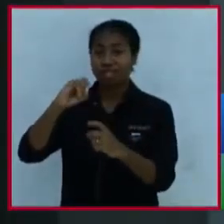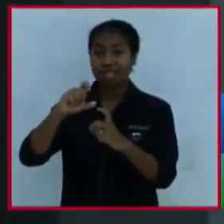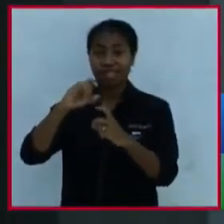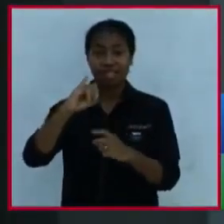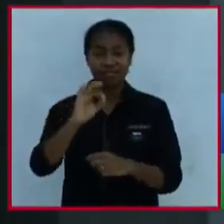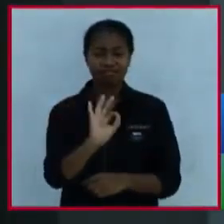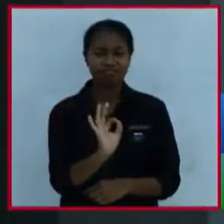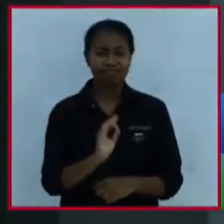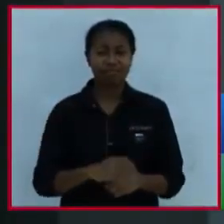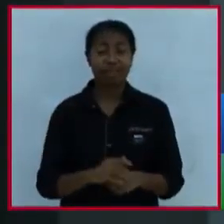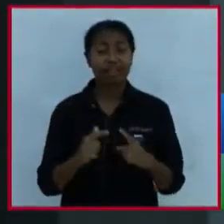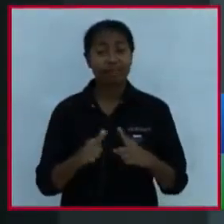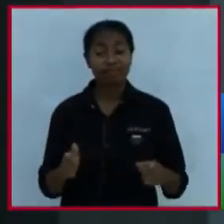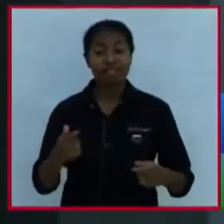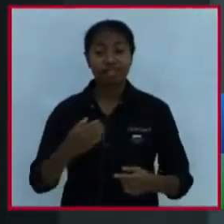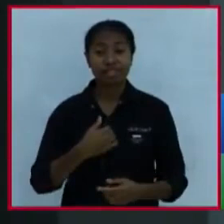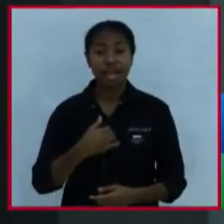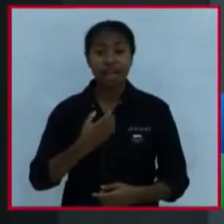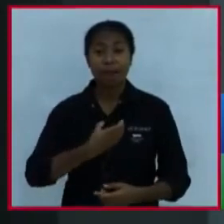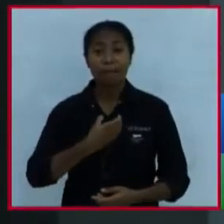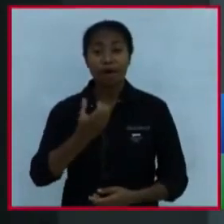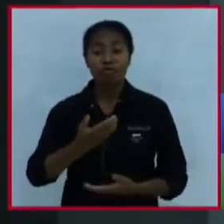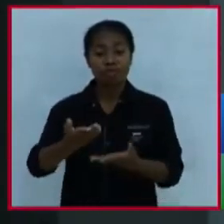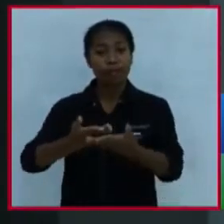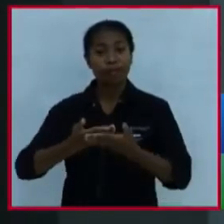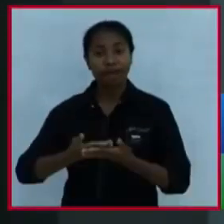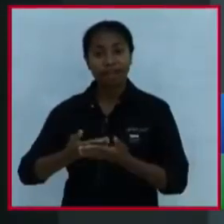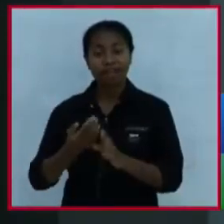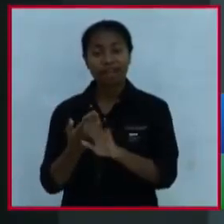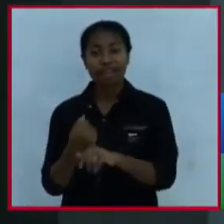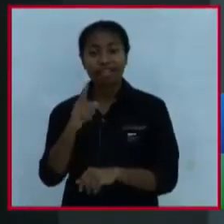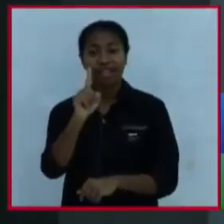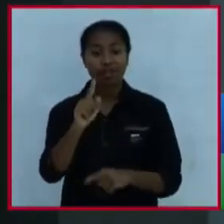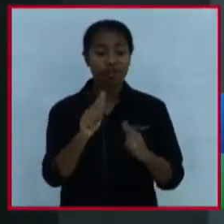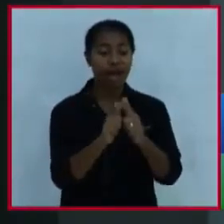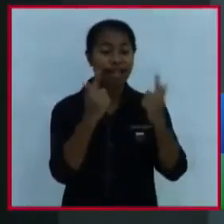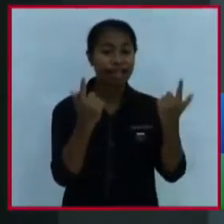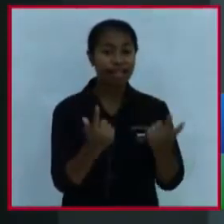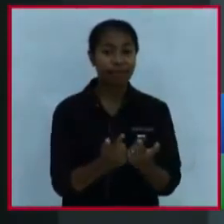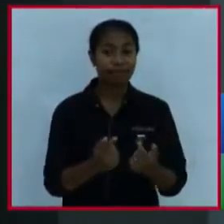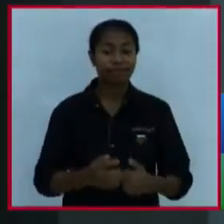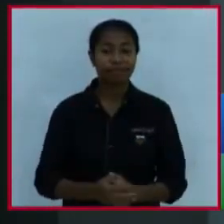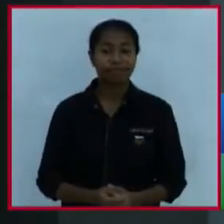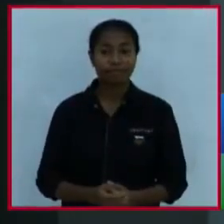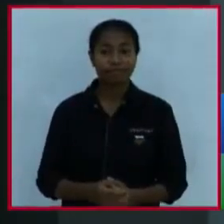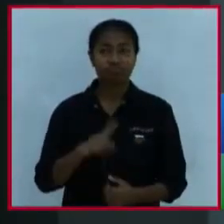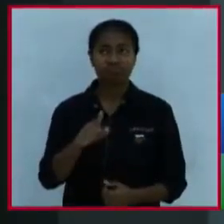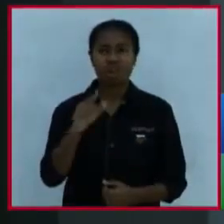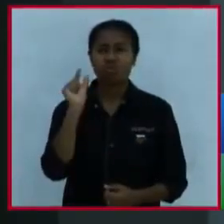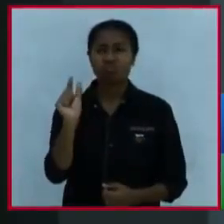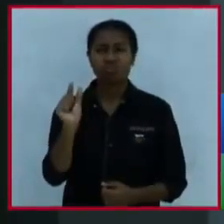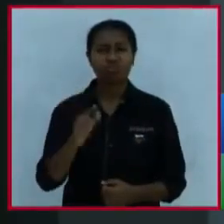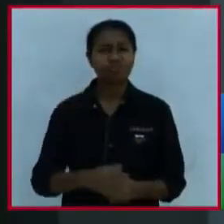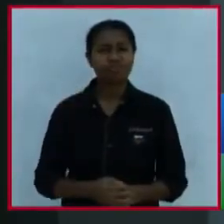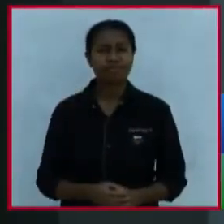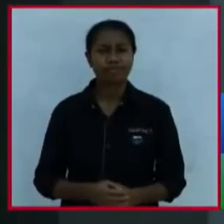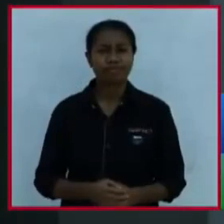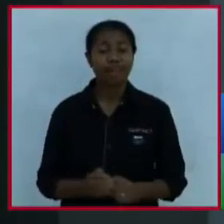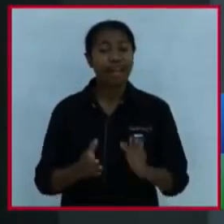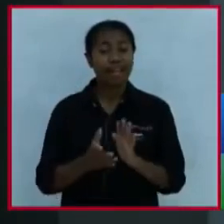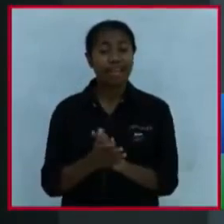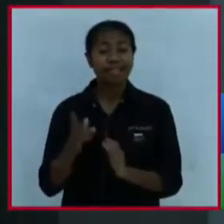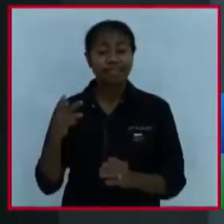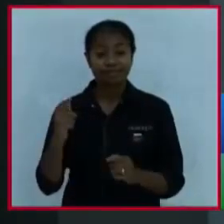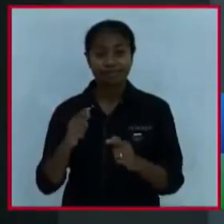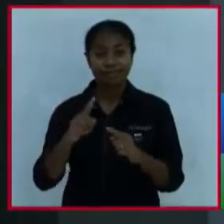tapi saya akan menyampaikan dari satu kitab Hai secara umum dan Kitab yang